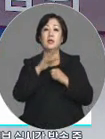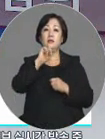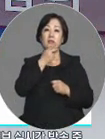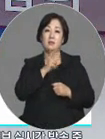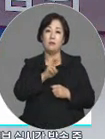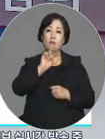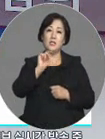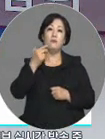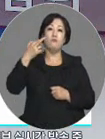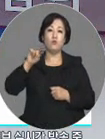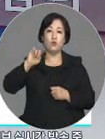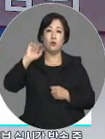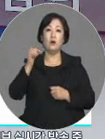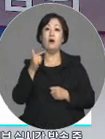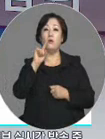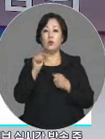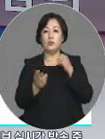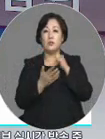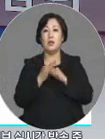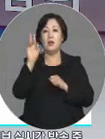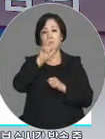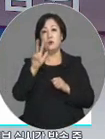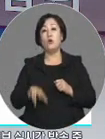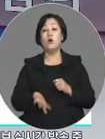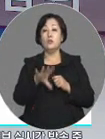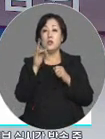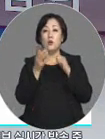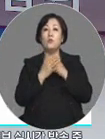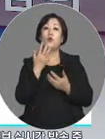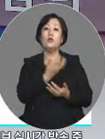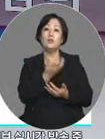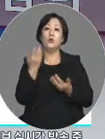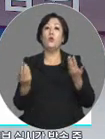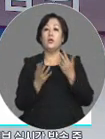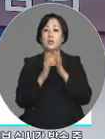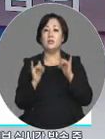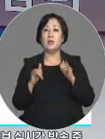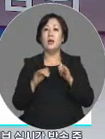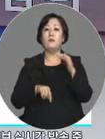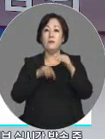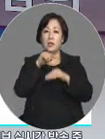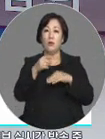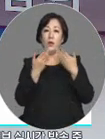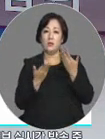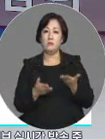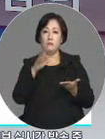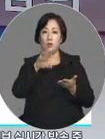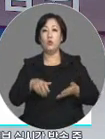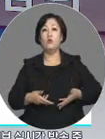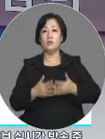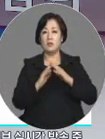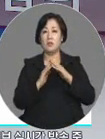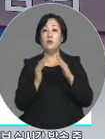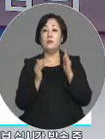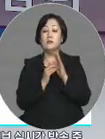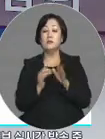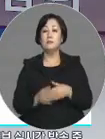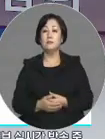삼산동과 무거동 일대에 전국에서 처음으로 이동노동자 야외 쉼터가 마련됐습니다. 김예은